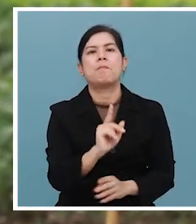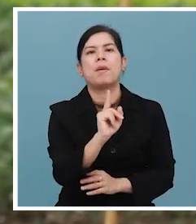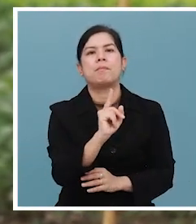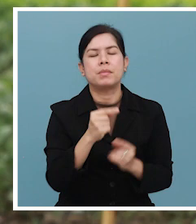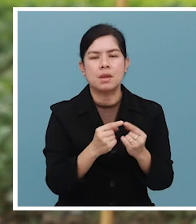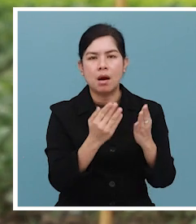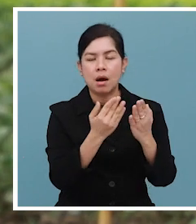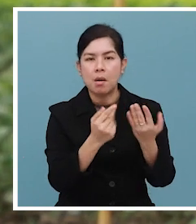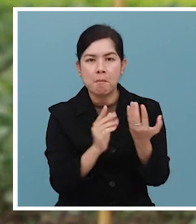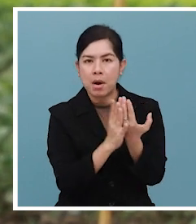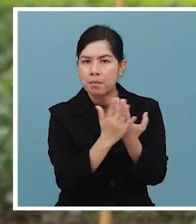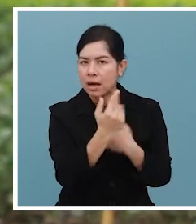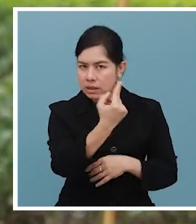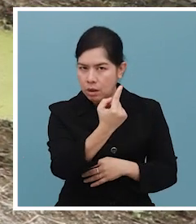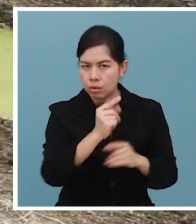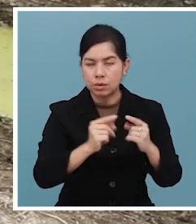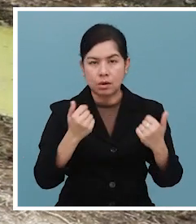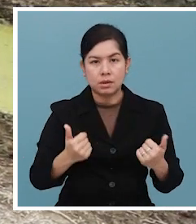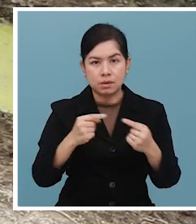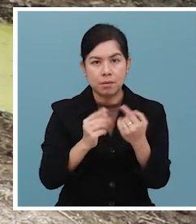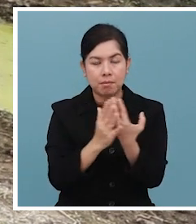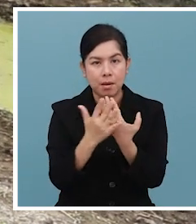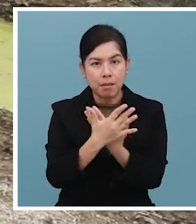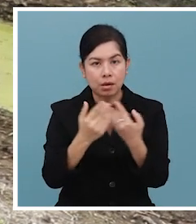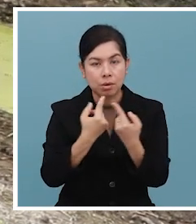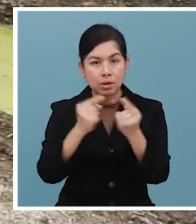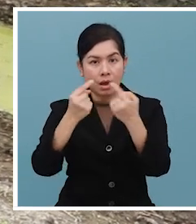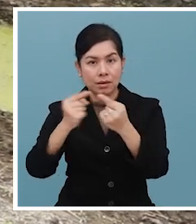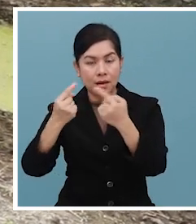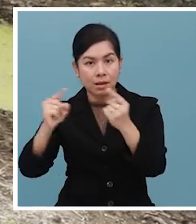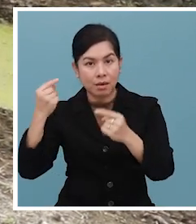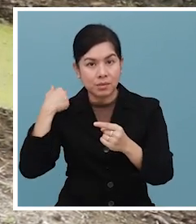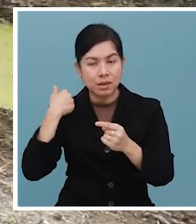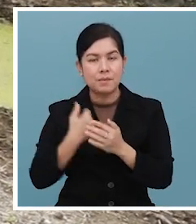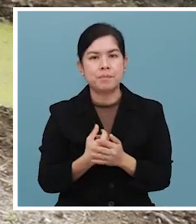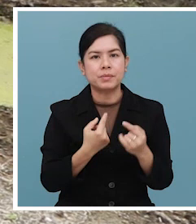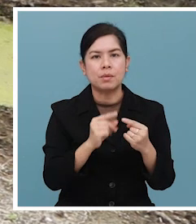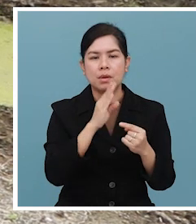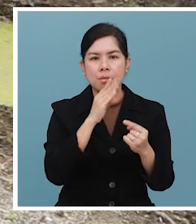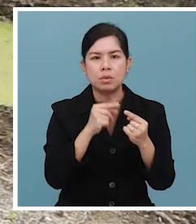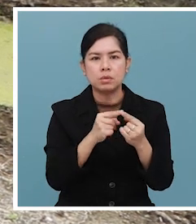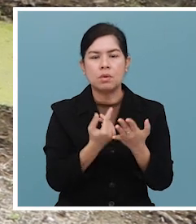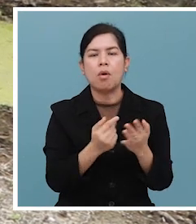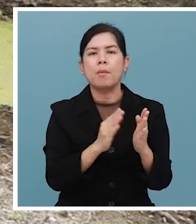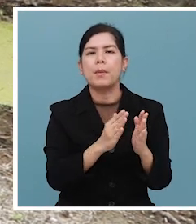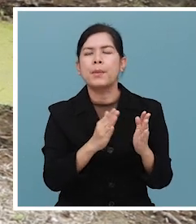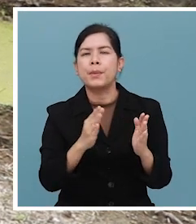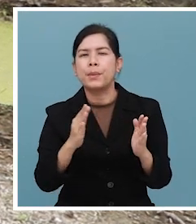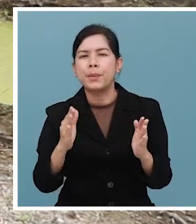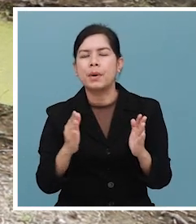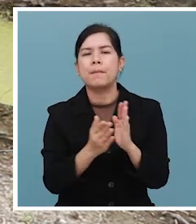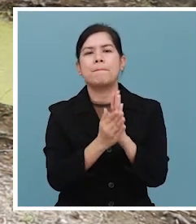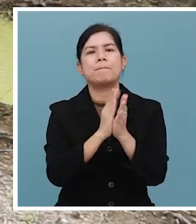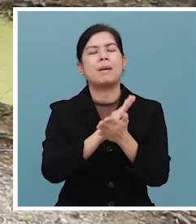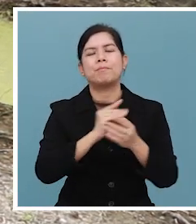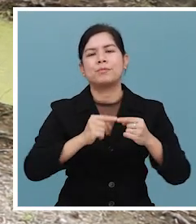นี่ปลูกนี่แปลงนู่นปลูกนั่นแปลงนั่นปลูกนี่แล้วเดี๋ยวก็ต้องไปส่งตลาดที่มันคนซื้อก็ต่างกันอีก แต่พอมันเข้าล็อกแล้ว สบาย มันสบายเลย มันสบ